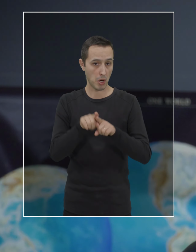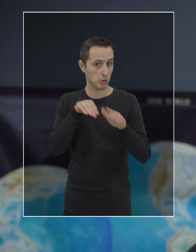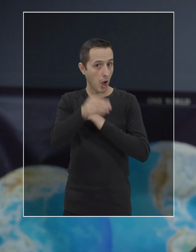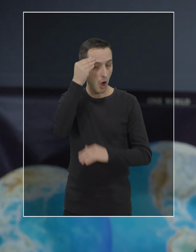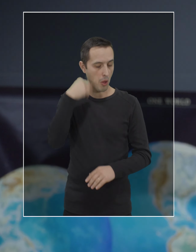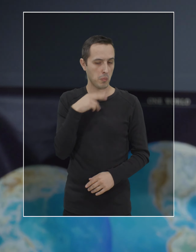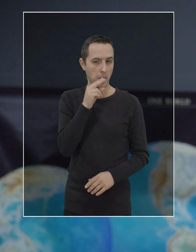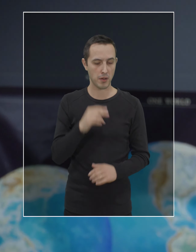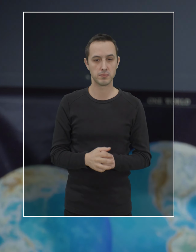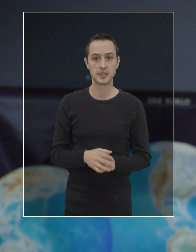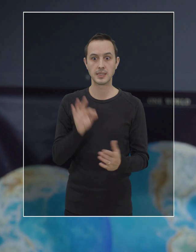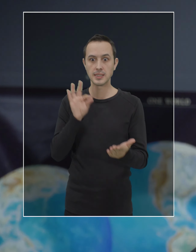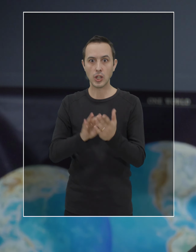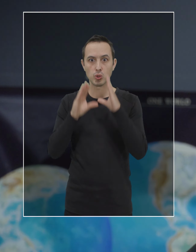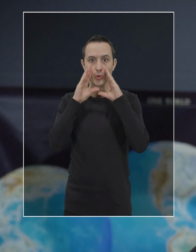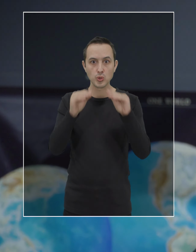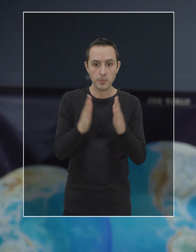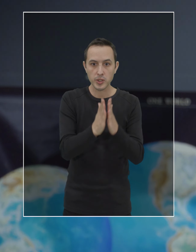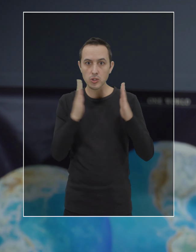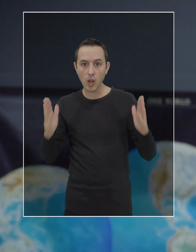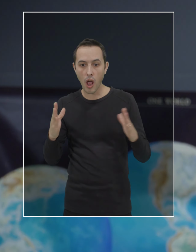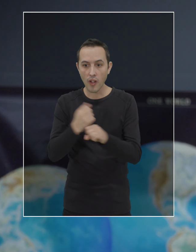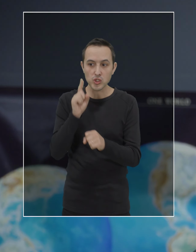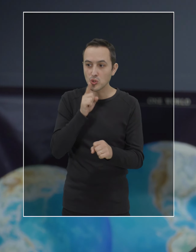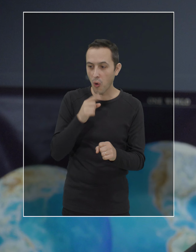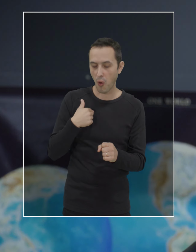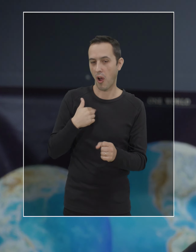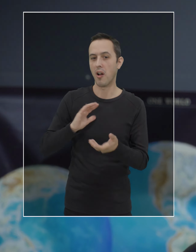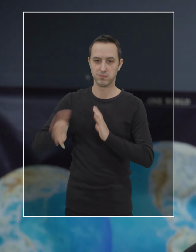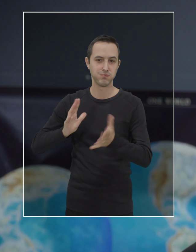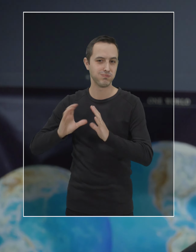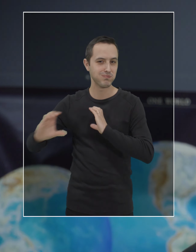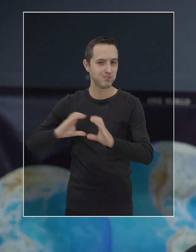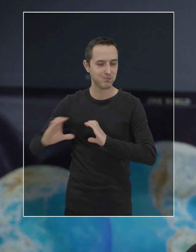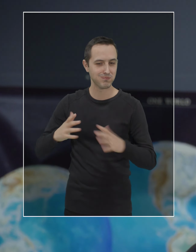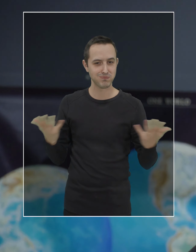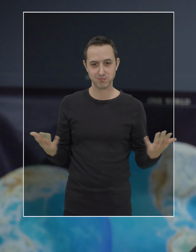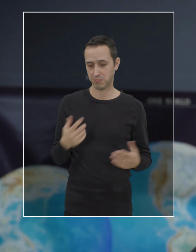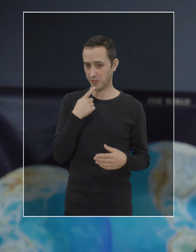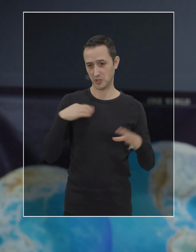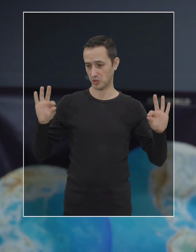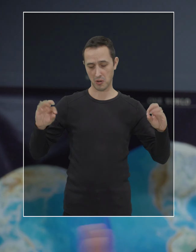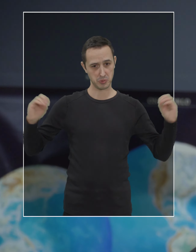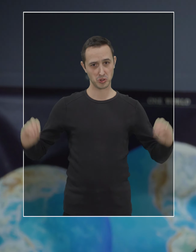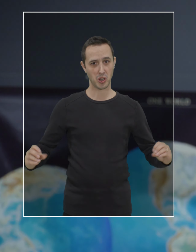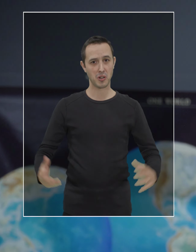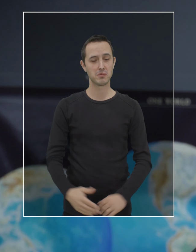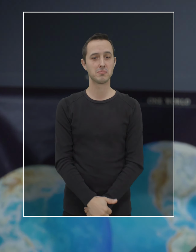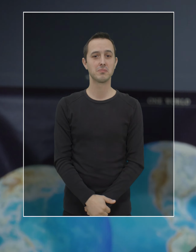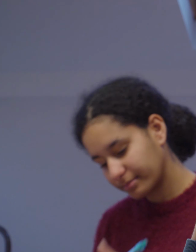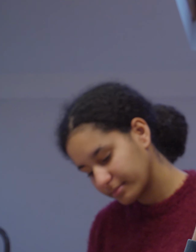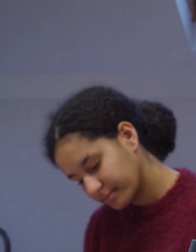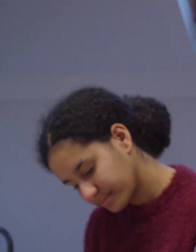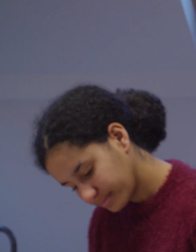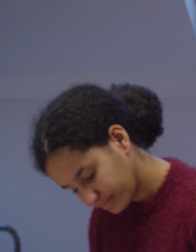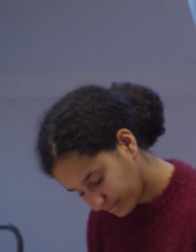l'école. Et pendant les cours, avec mes amis sourds, j'utilise la langue des signes, c'est du 50-50.